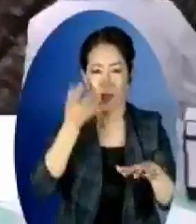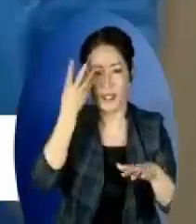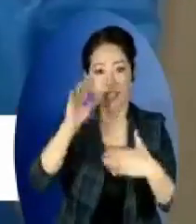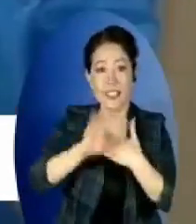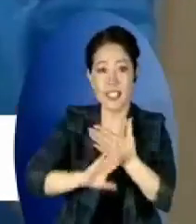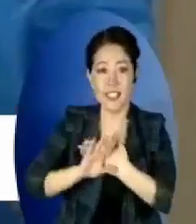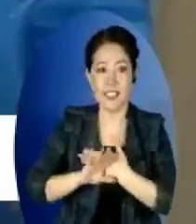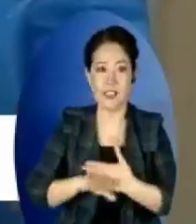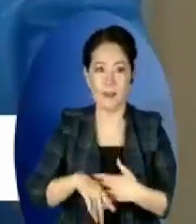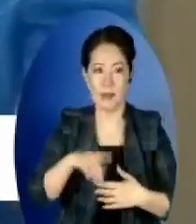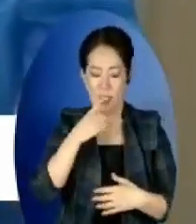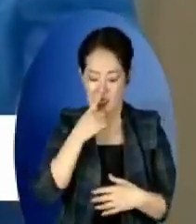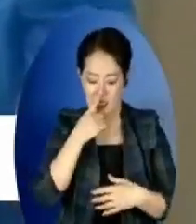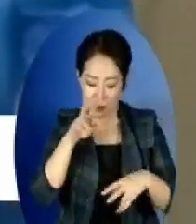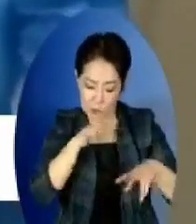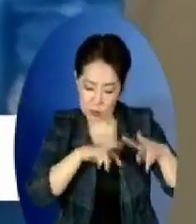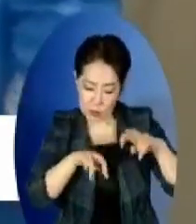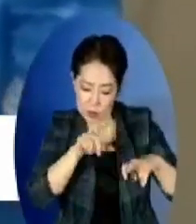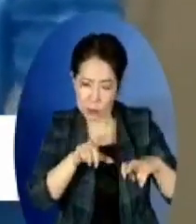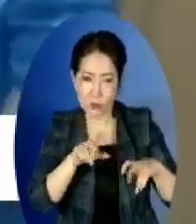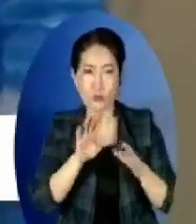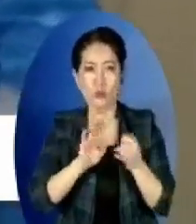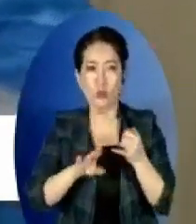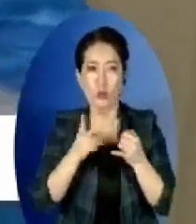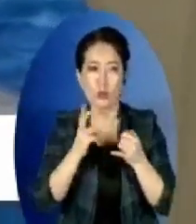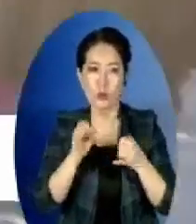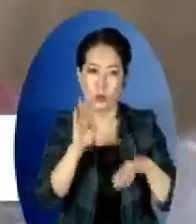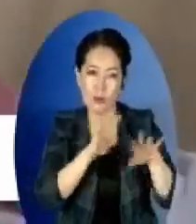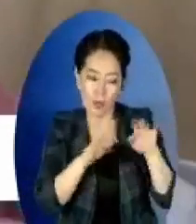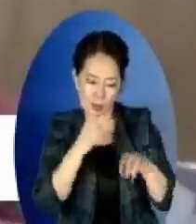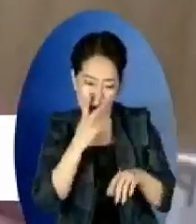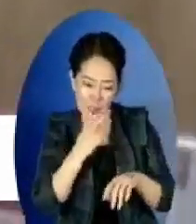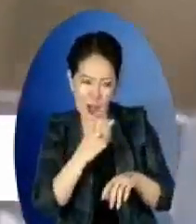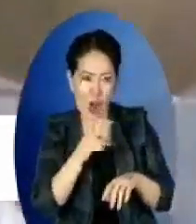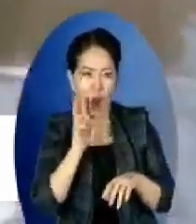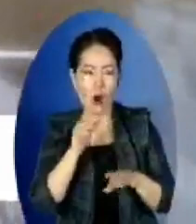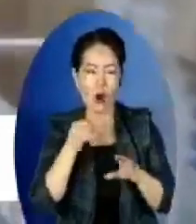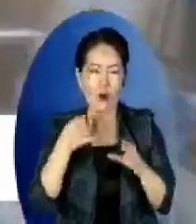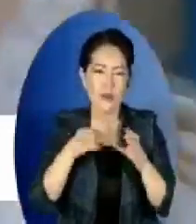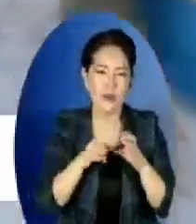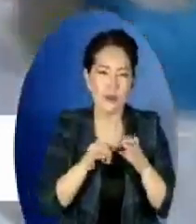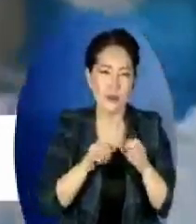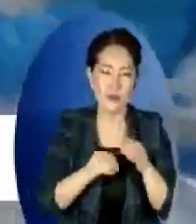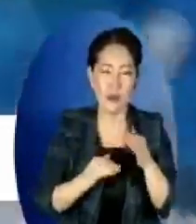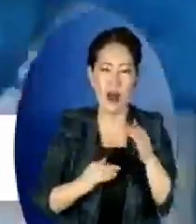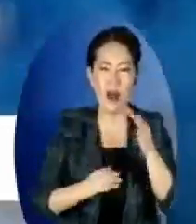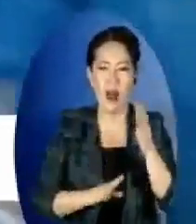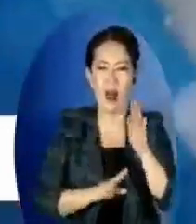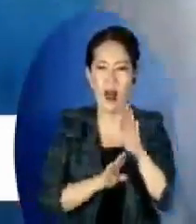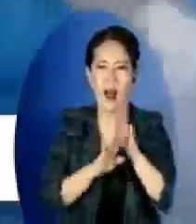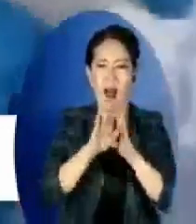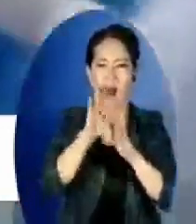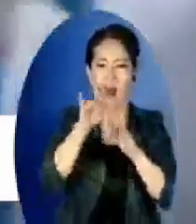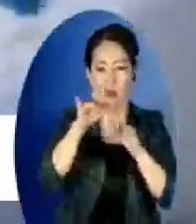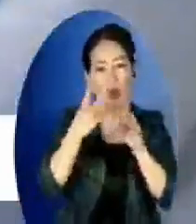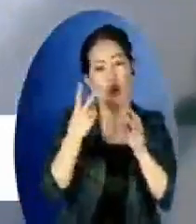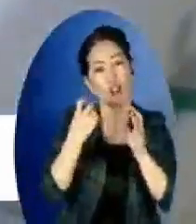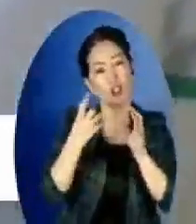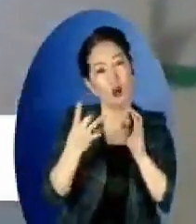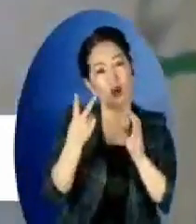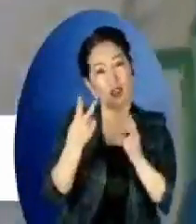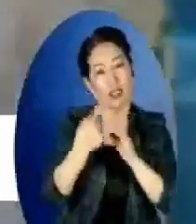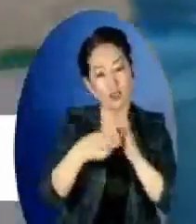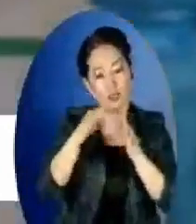байна. Хятадын судлаачид сүүлийн үеийн байдлыг ажиглаад шинэ коронавирусын тархалт оргил үедээ хүрэх хугацааг энэ сарын сүүлээр